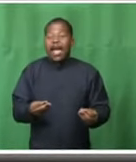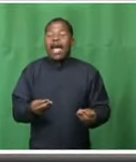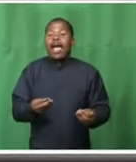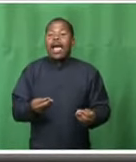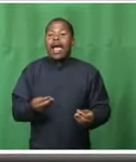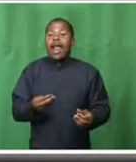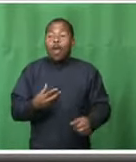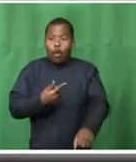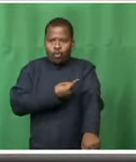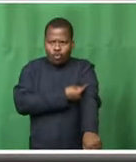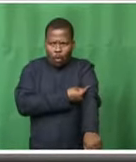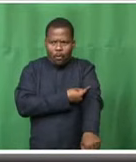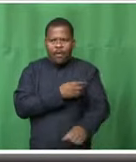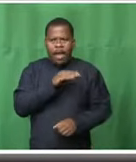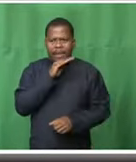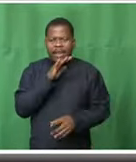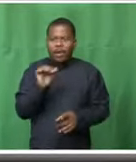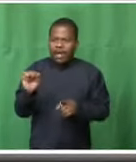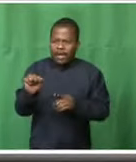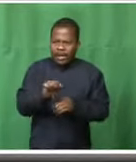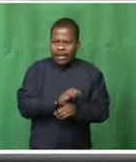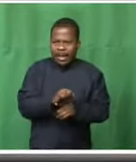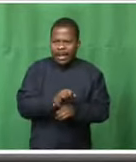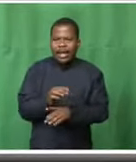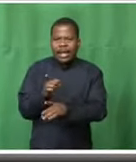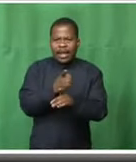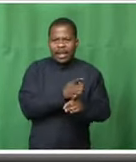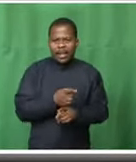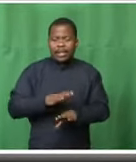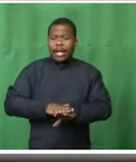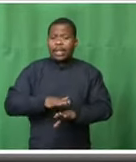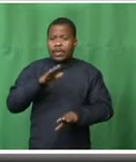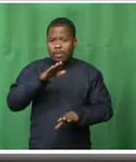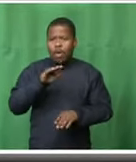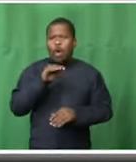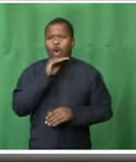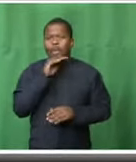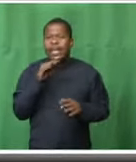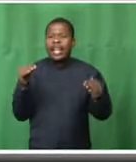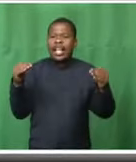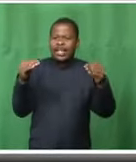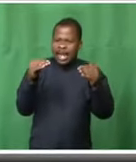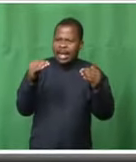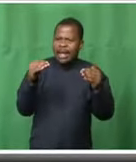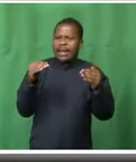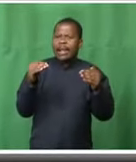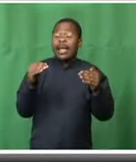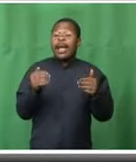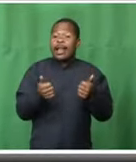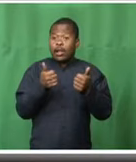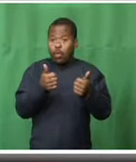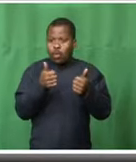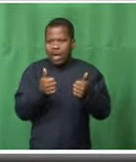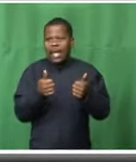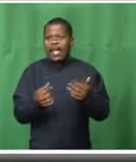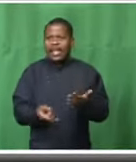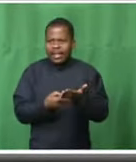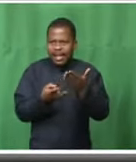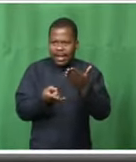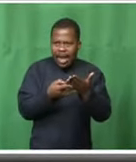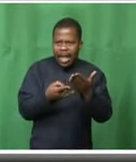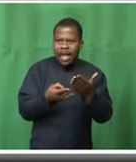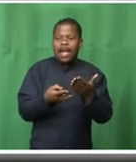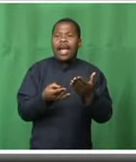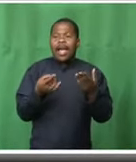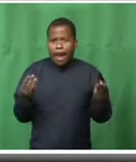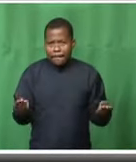kuyingcenye yale training ukuthi injongo yethu asithuthukise le quality lelizinga lalokusita